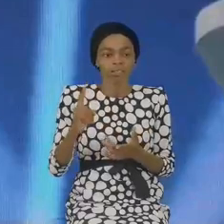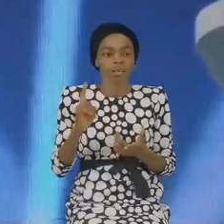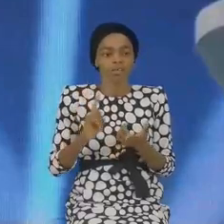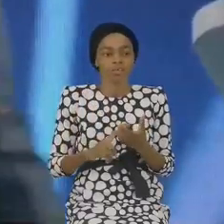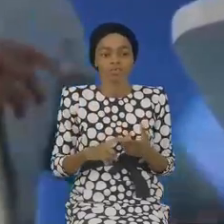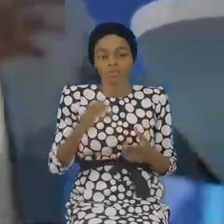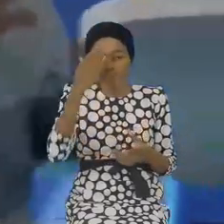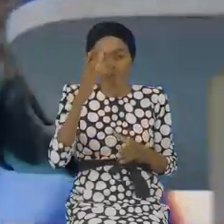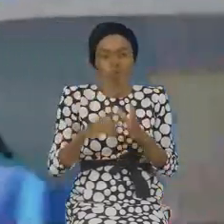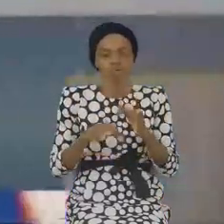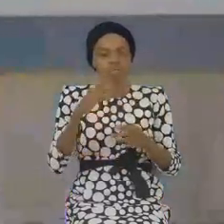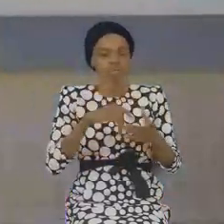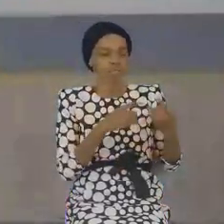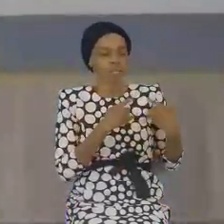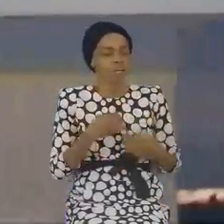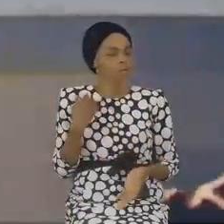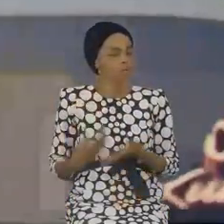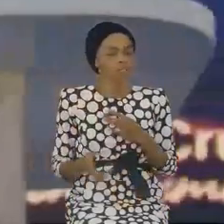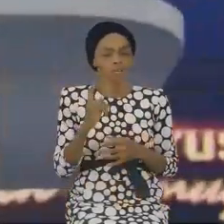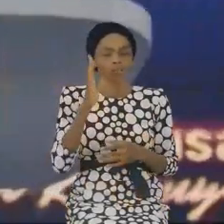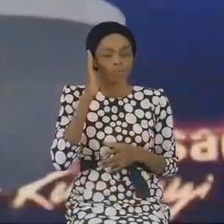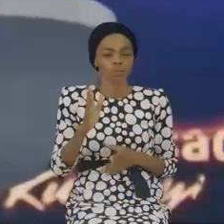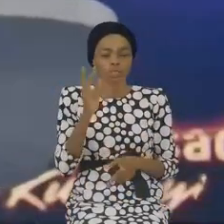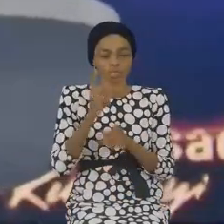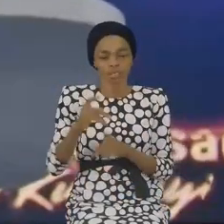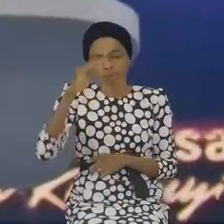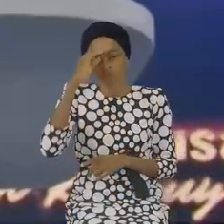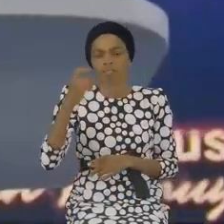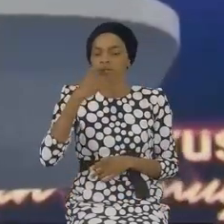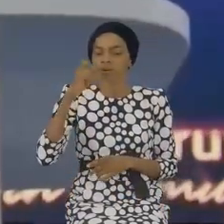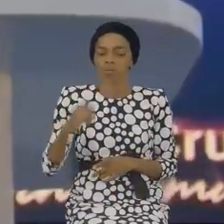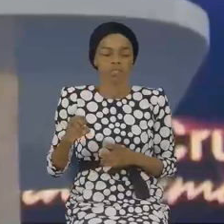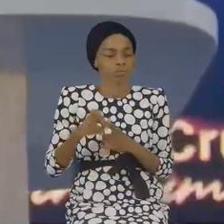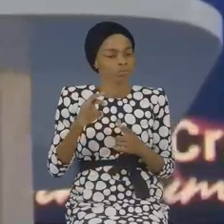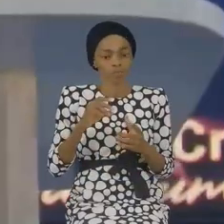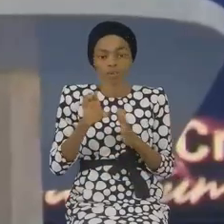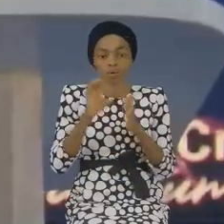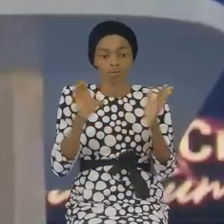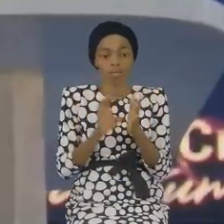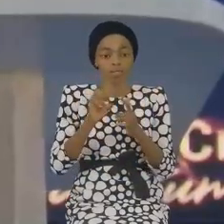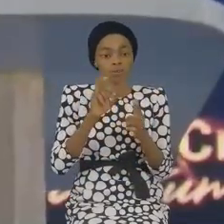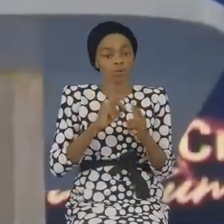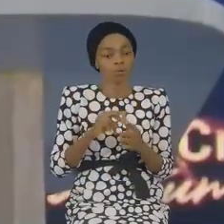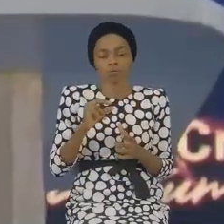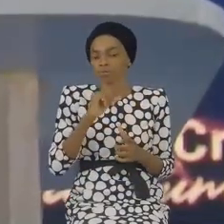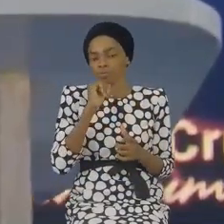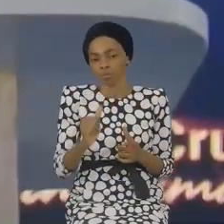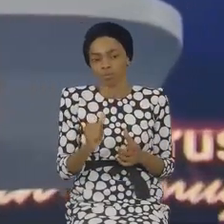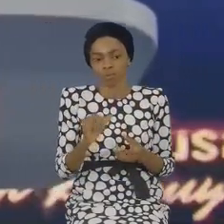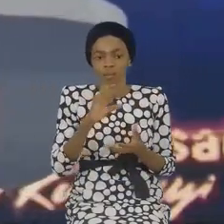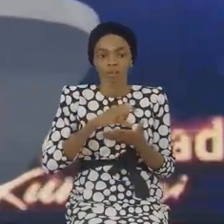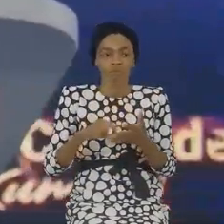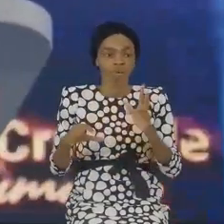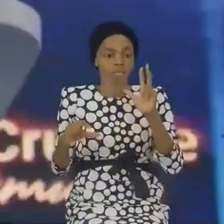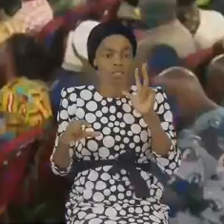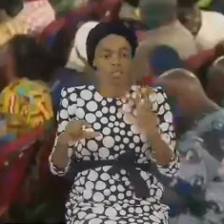cœur. Et si tu garderais ou non ces commandements. Verset 3, il nous dit, il t'a